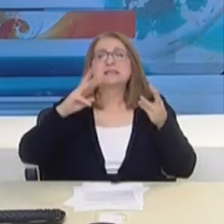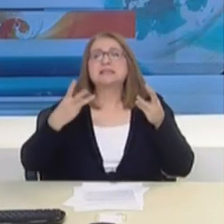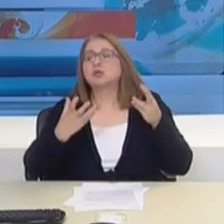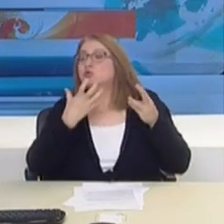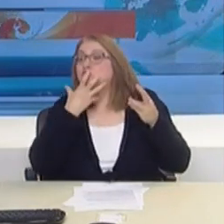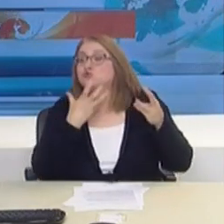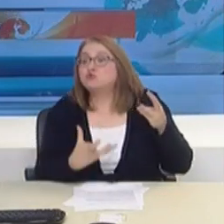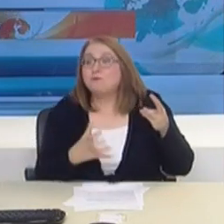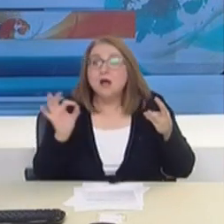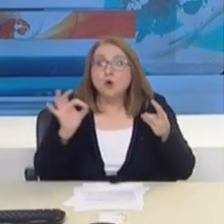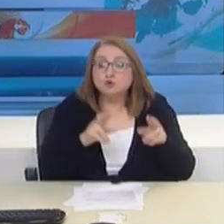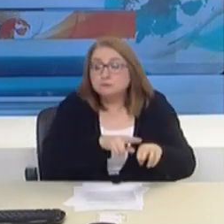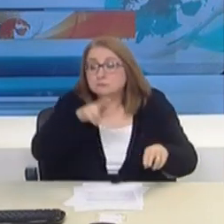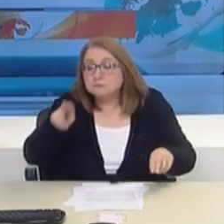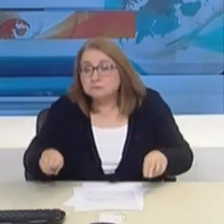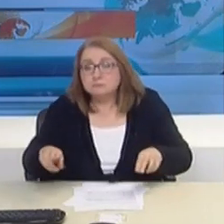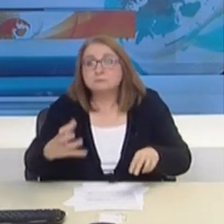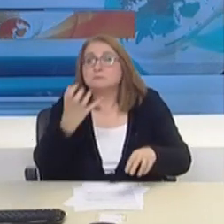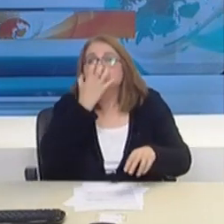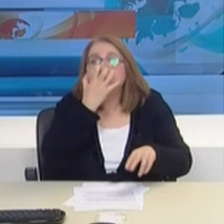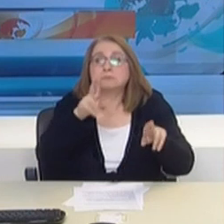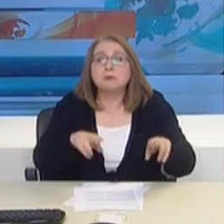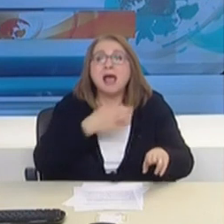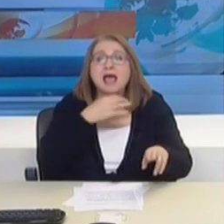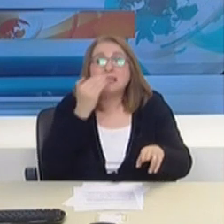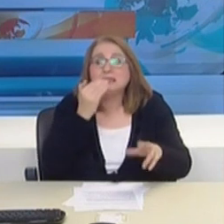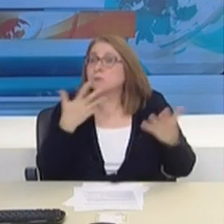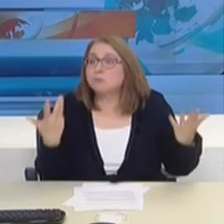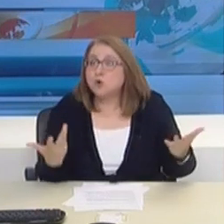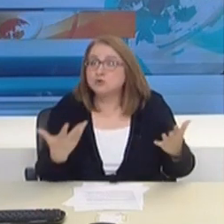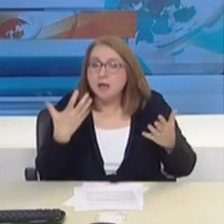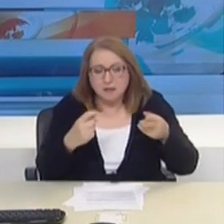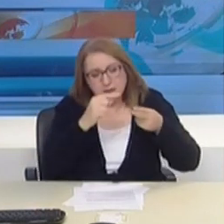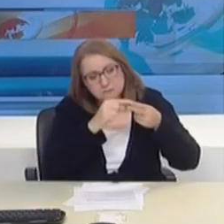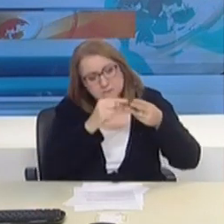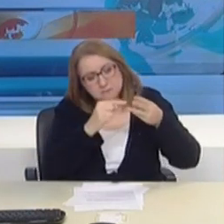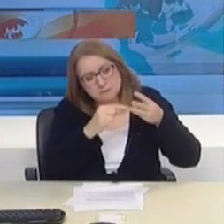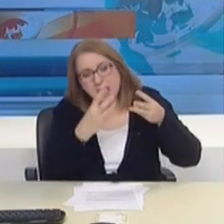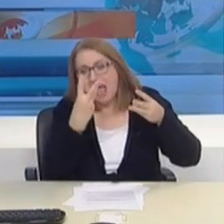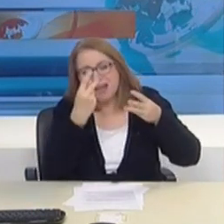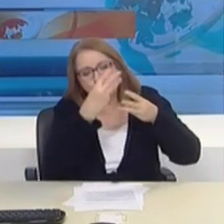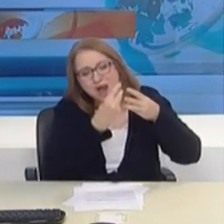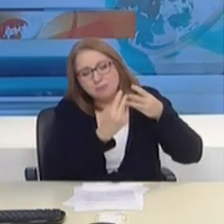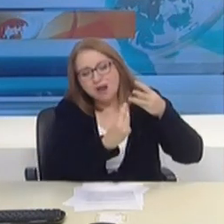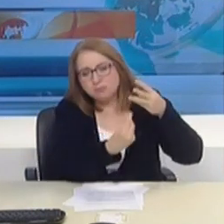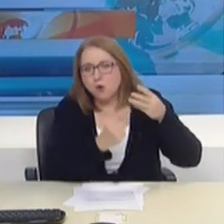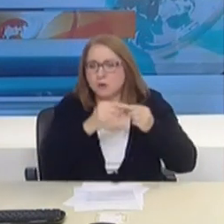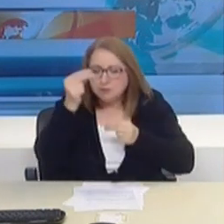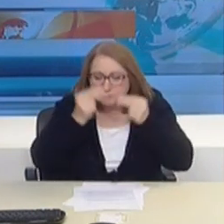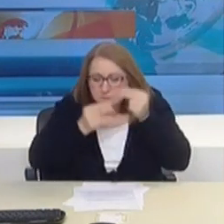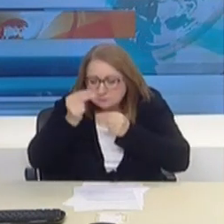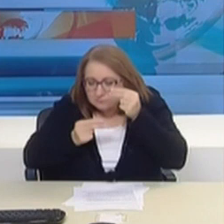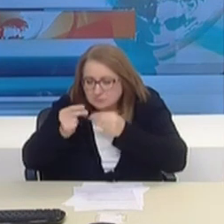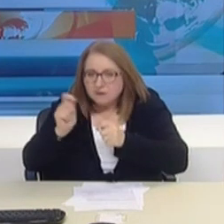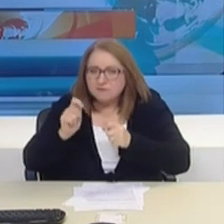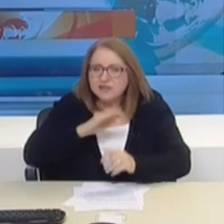σε μεθ ή διασωληνωμένο. Με βάση λοιπόν τα νούμερα αυτά, τους αριθμούς αυτούς, φτιάχνει μια καμπύλη. Η καμπύλη αυτή προβλέπει, έχει ένα εύρος, όπως